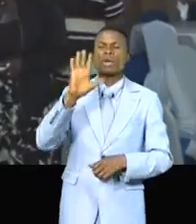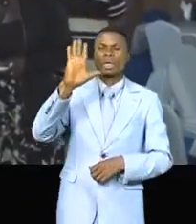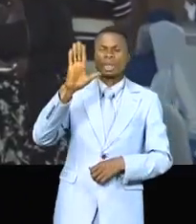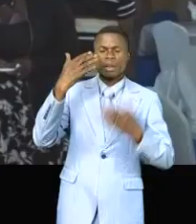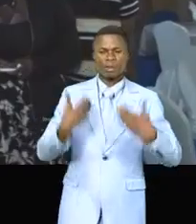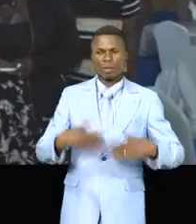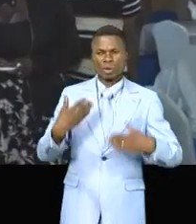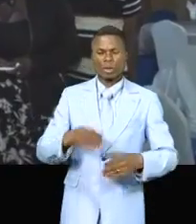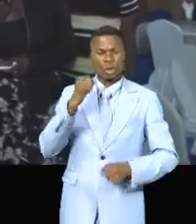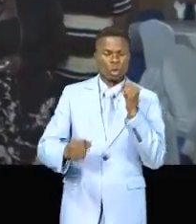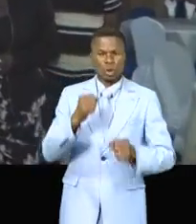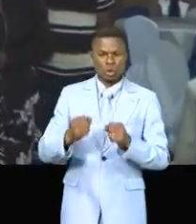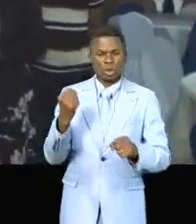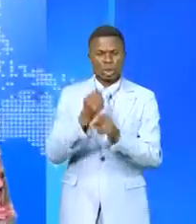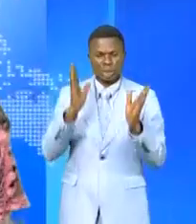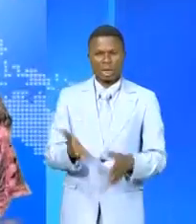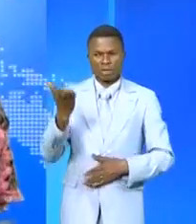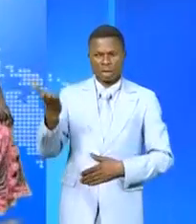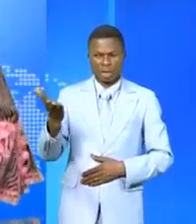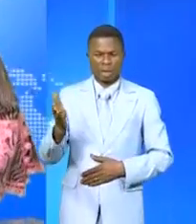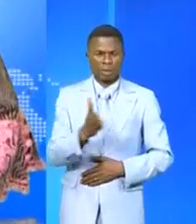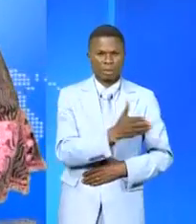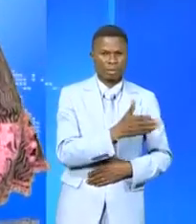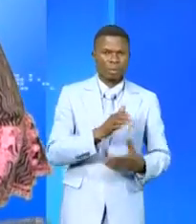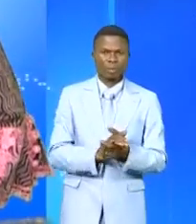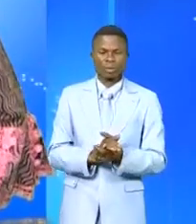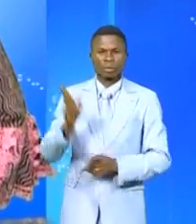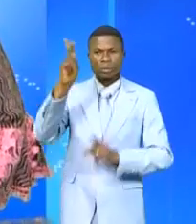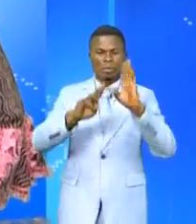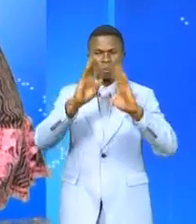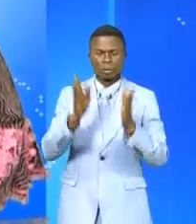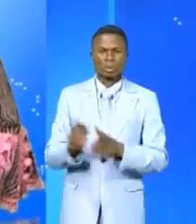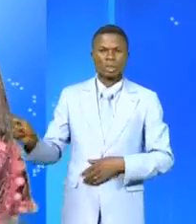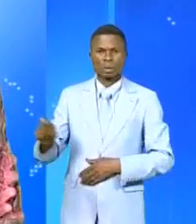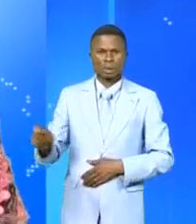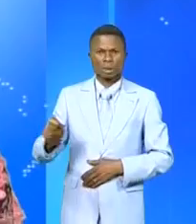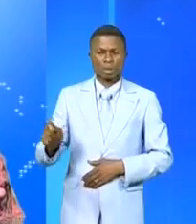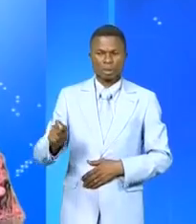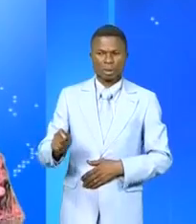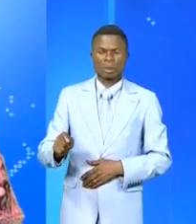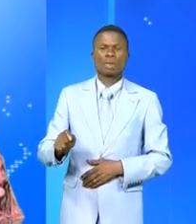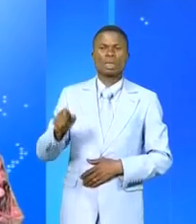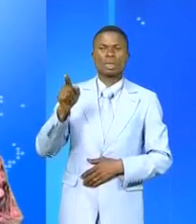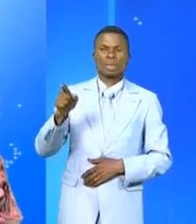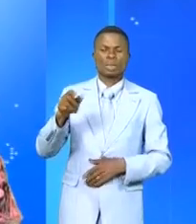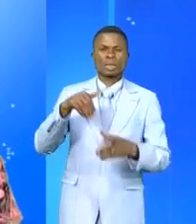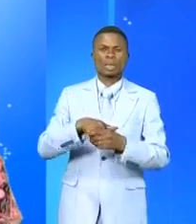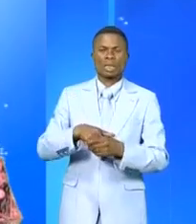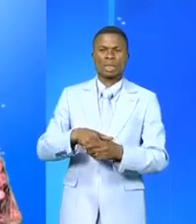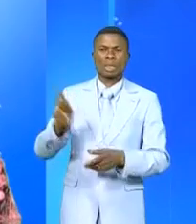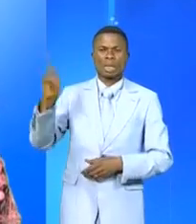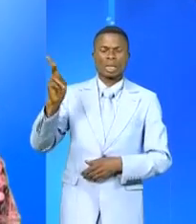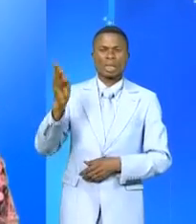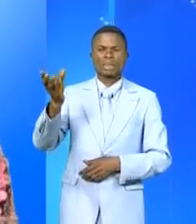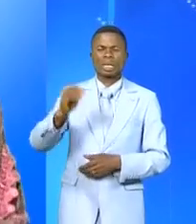célébrer le courage de ces hommes. La population du territoire des Dimbelenge, nous sommes là au Kasaï